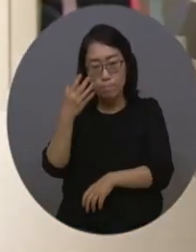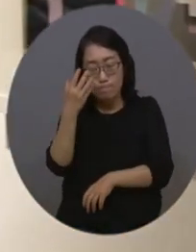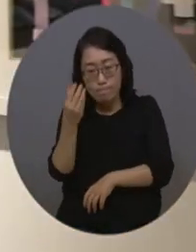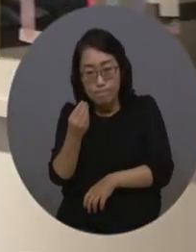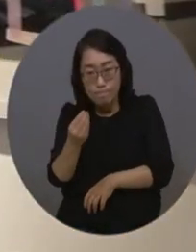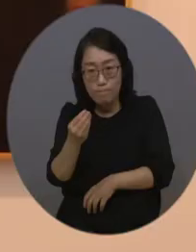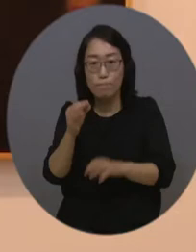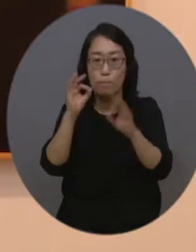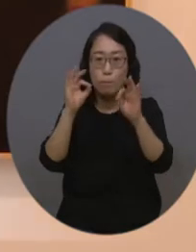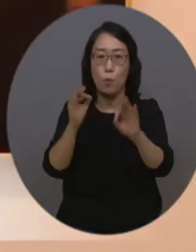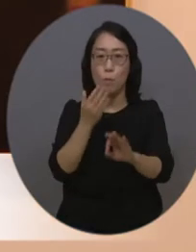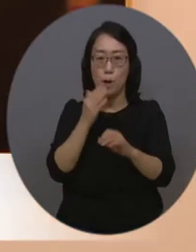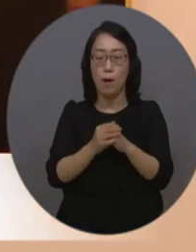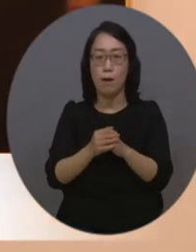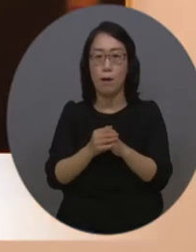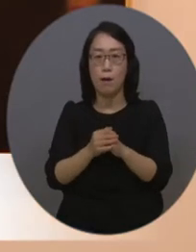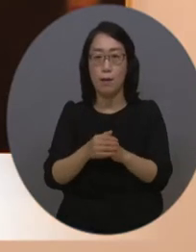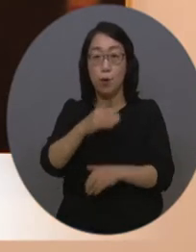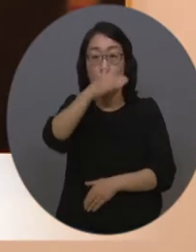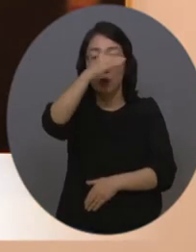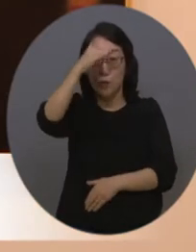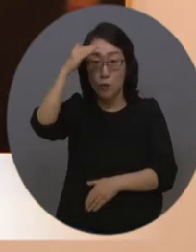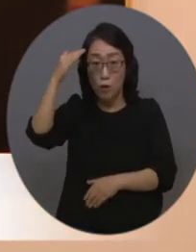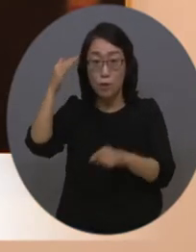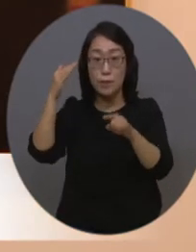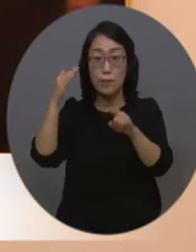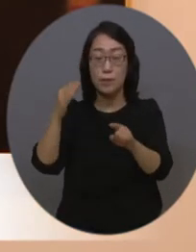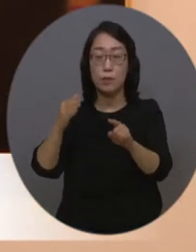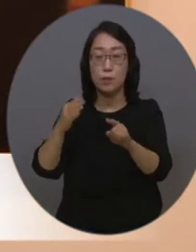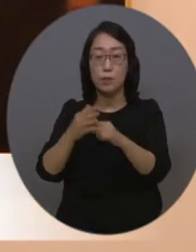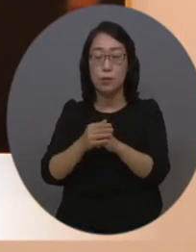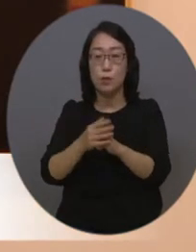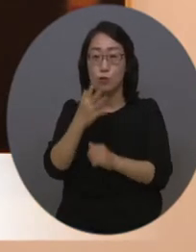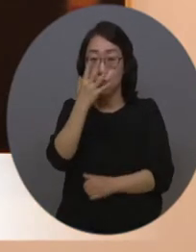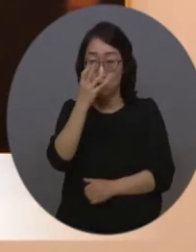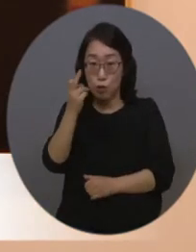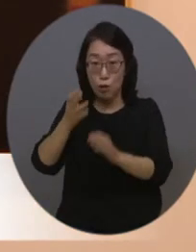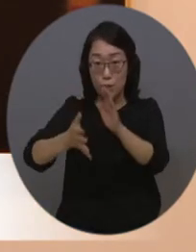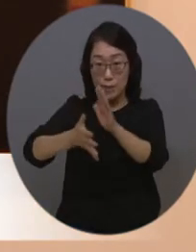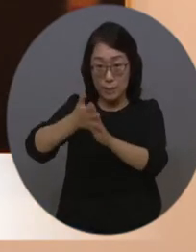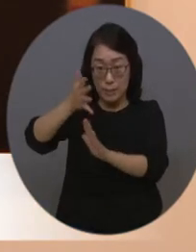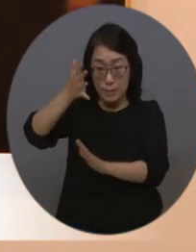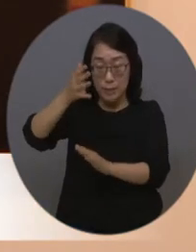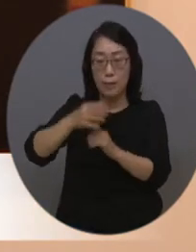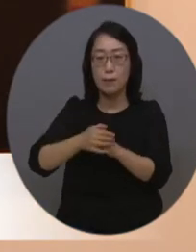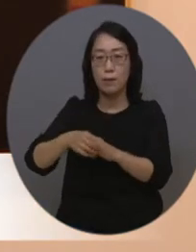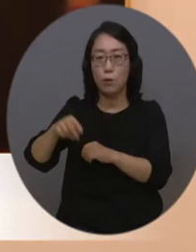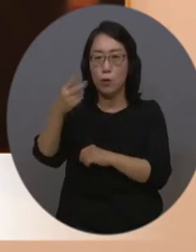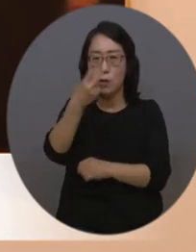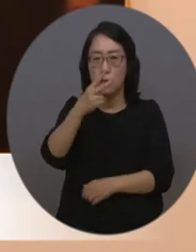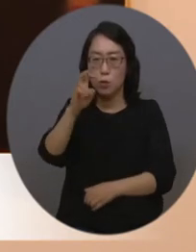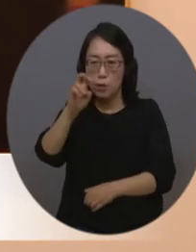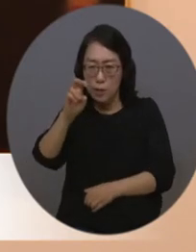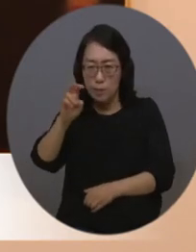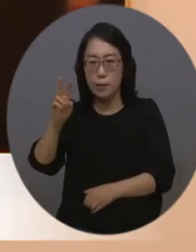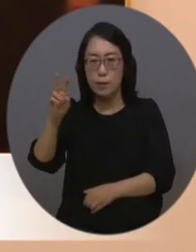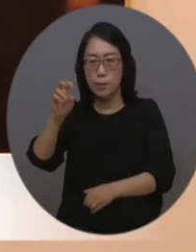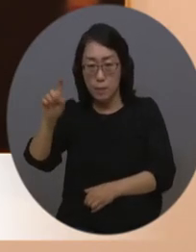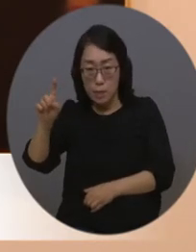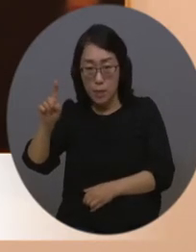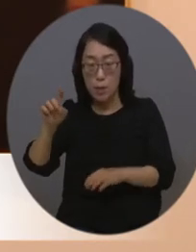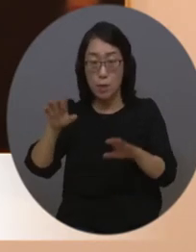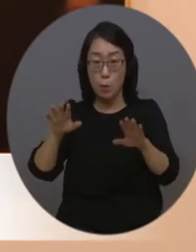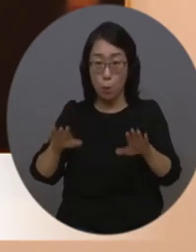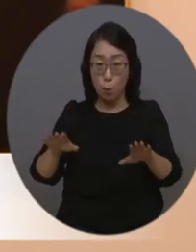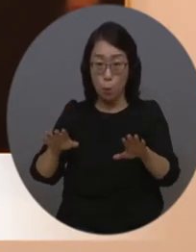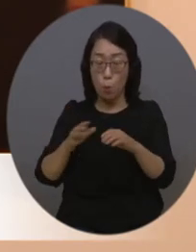있습니다 이번 전시는 에는 순천 씨가 작 2020년 2021년 그거